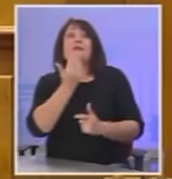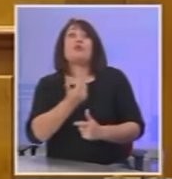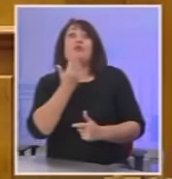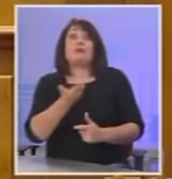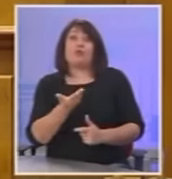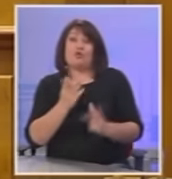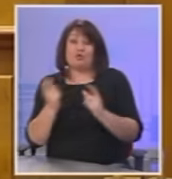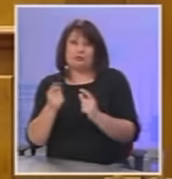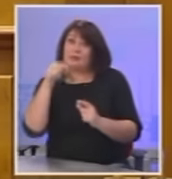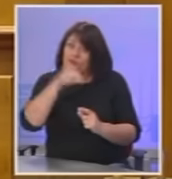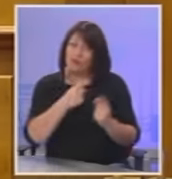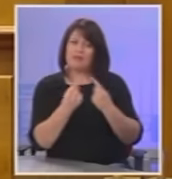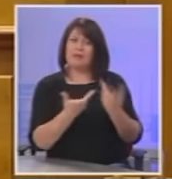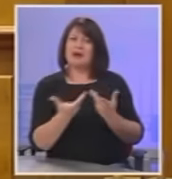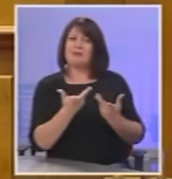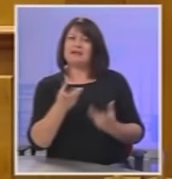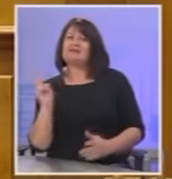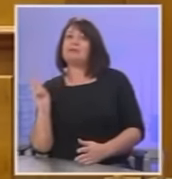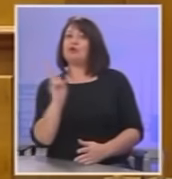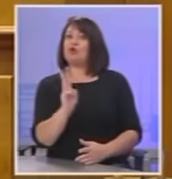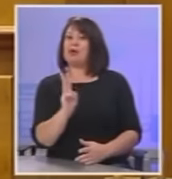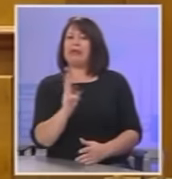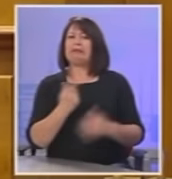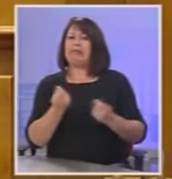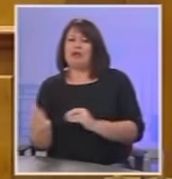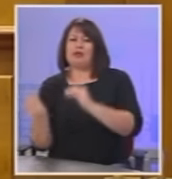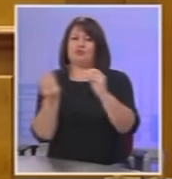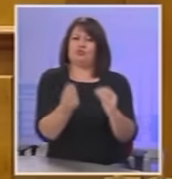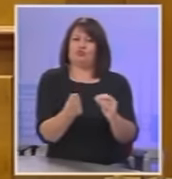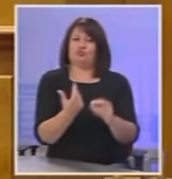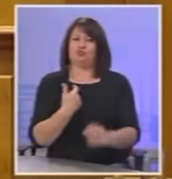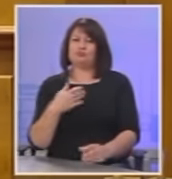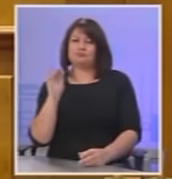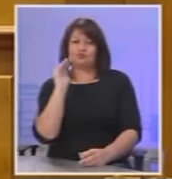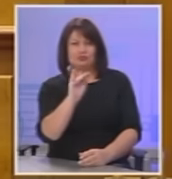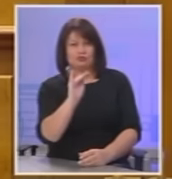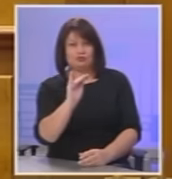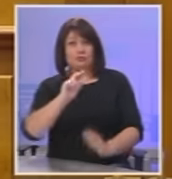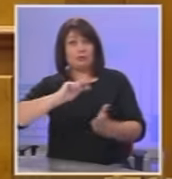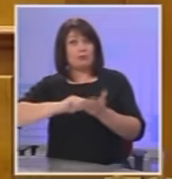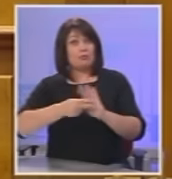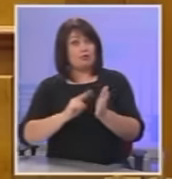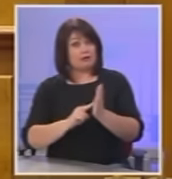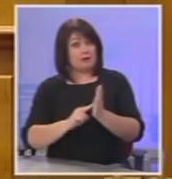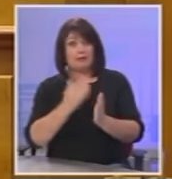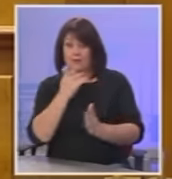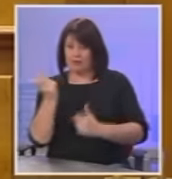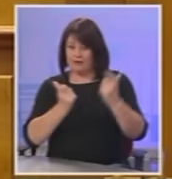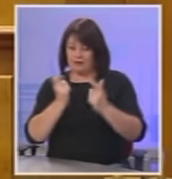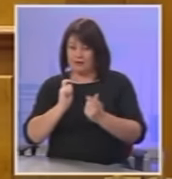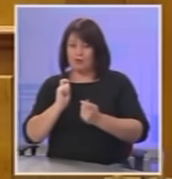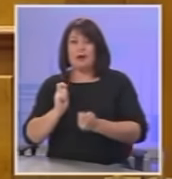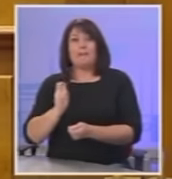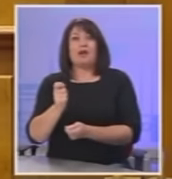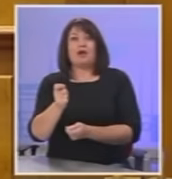αντικείμενο διαπραγμάτευσης με τους θεσμούς. Τους καλέσαμε και τους καλούμε να προσέξουν γι' αυτά. Μην παραδώσουν